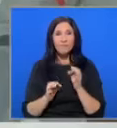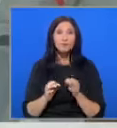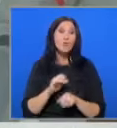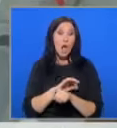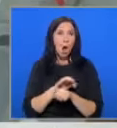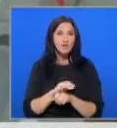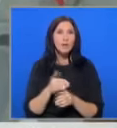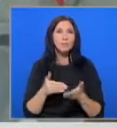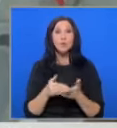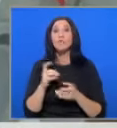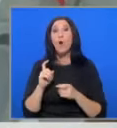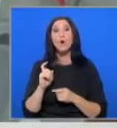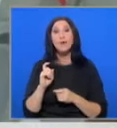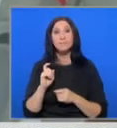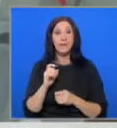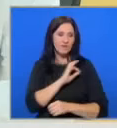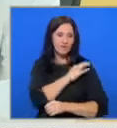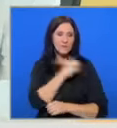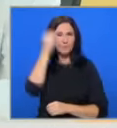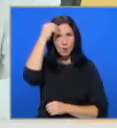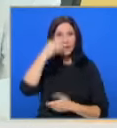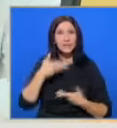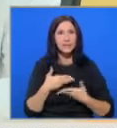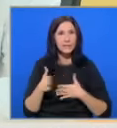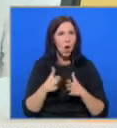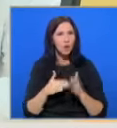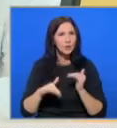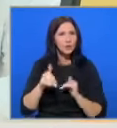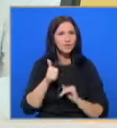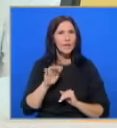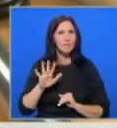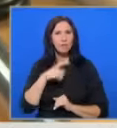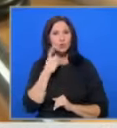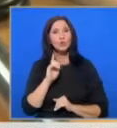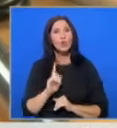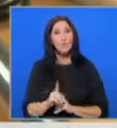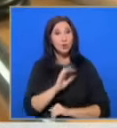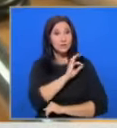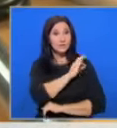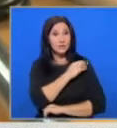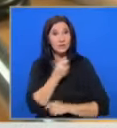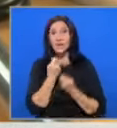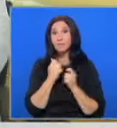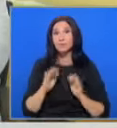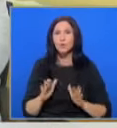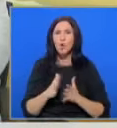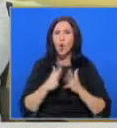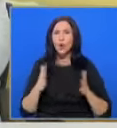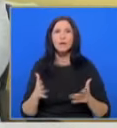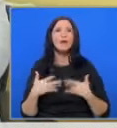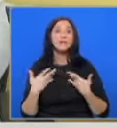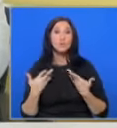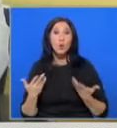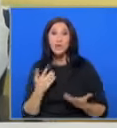COVID. Противогрипните ваксини вече са у нас, а интересът на хората над 65 години, които могат да се имунизират безплатно, е голям. Желаещите